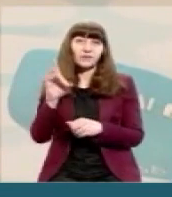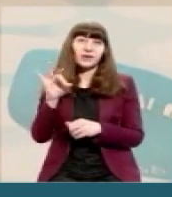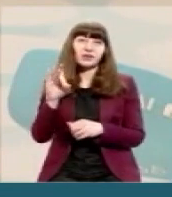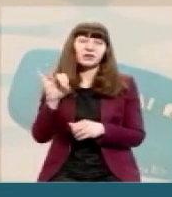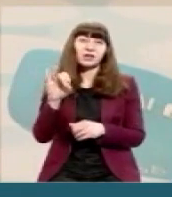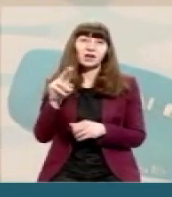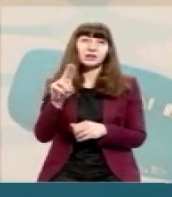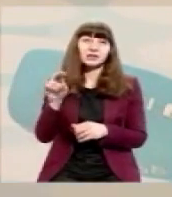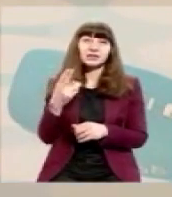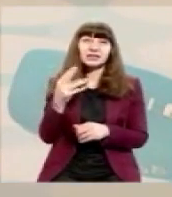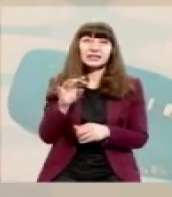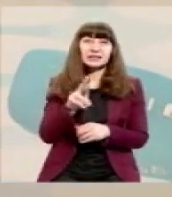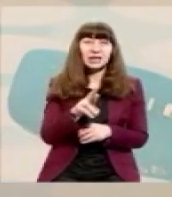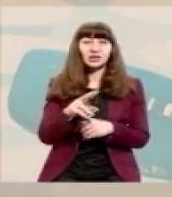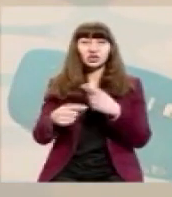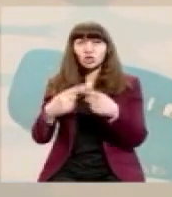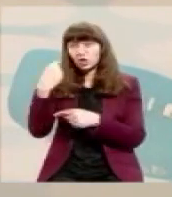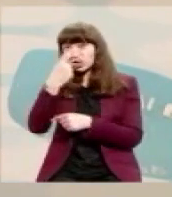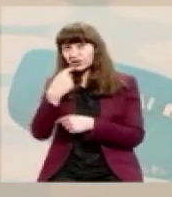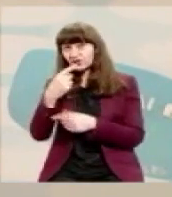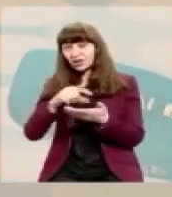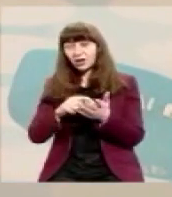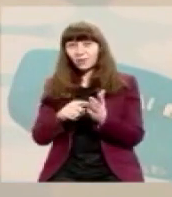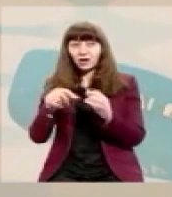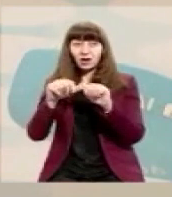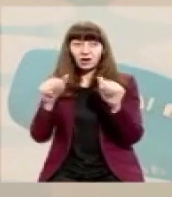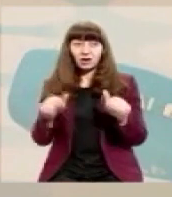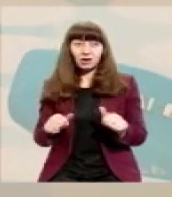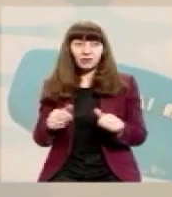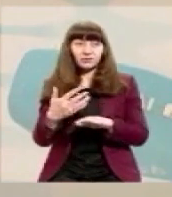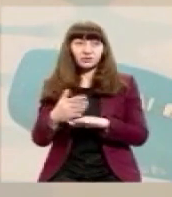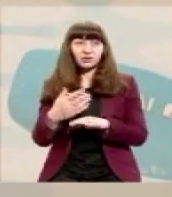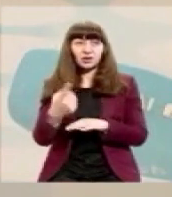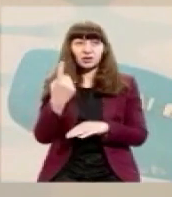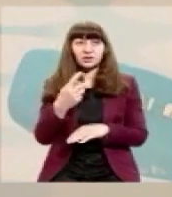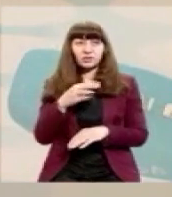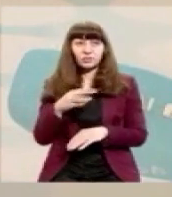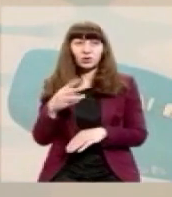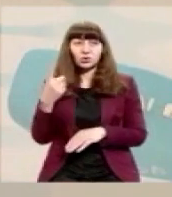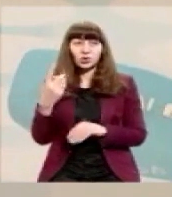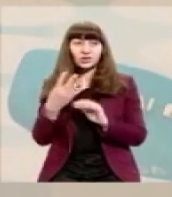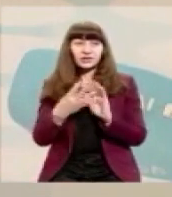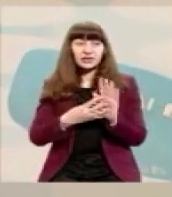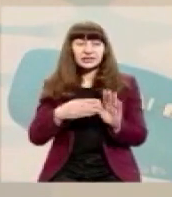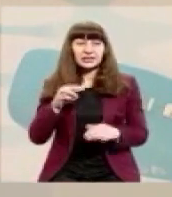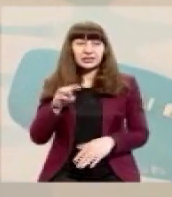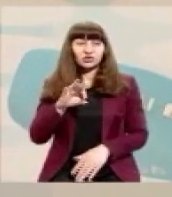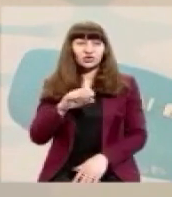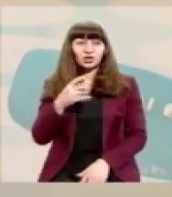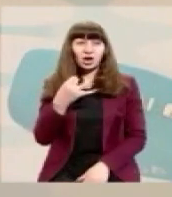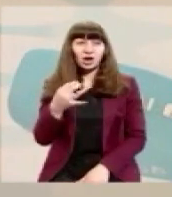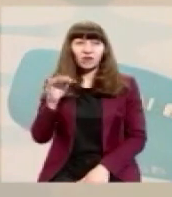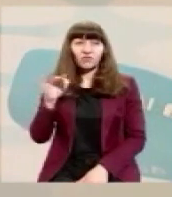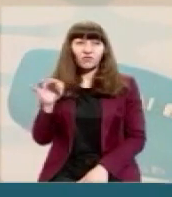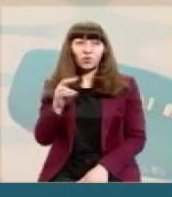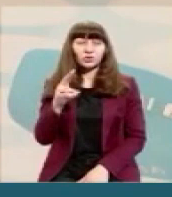есть зарегистрировал личный кабинет и через ее личный кабинет оформил товарный кредит на 1 119 000 тенге. Это iPhone